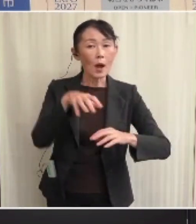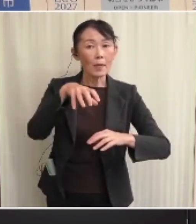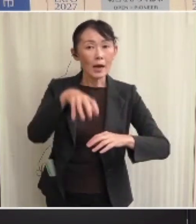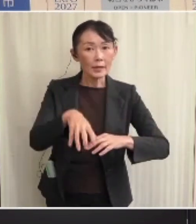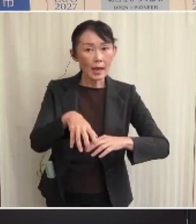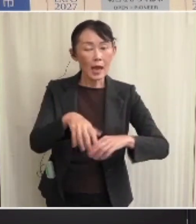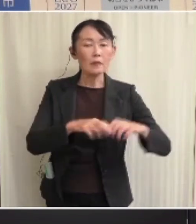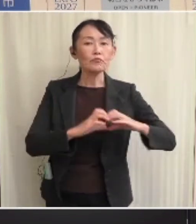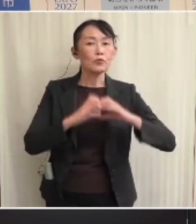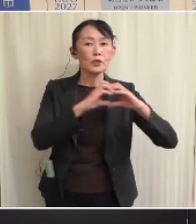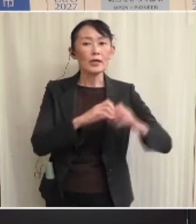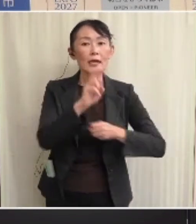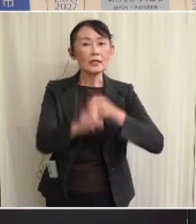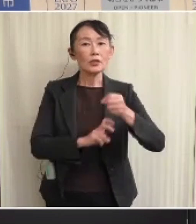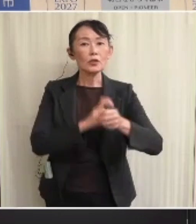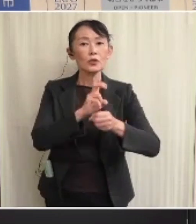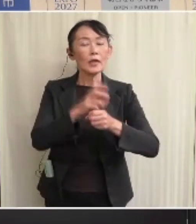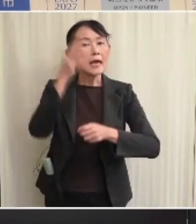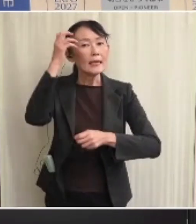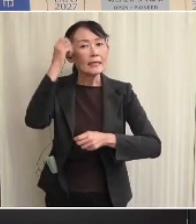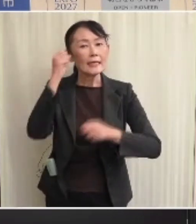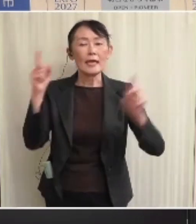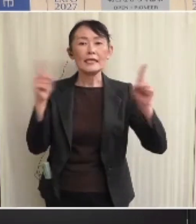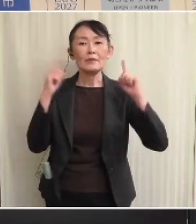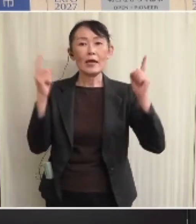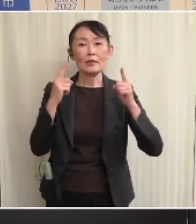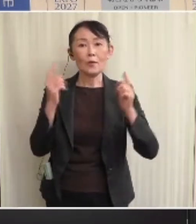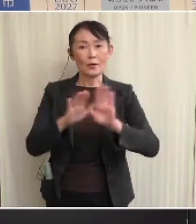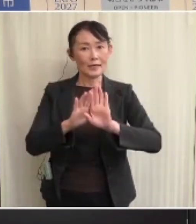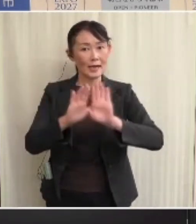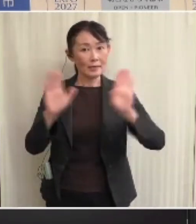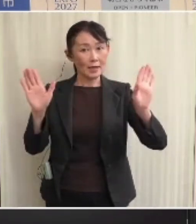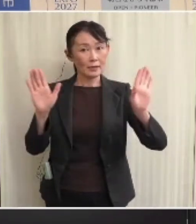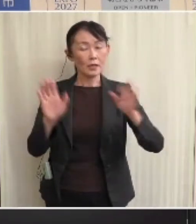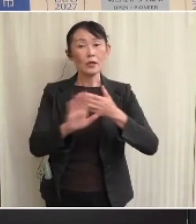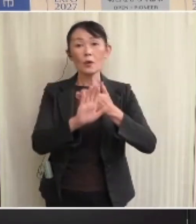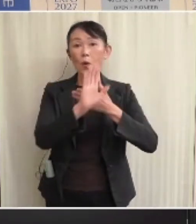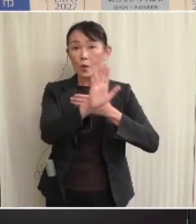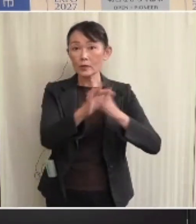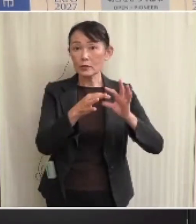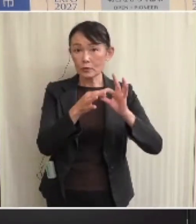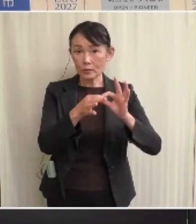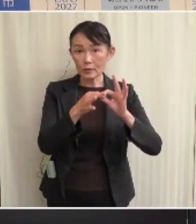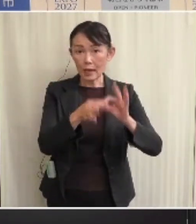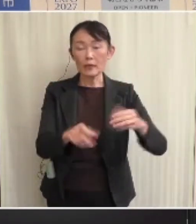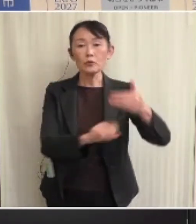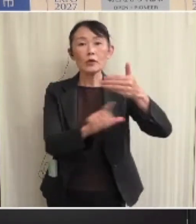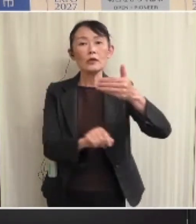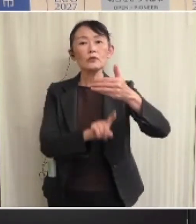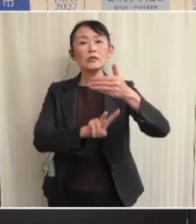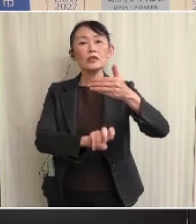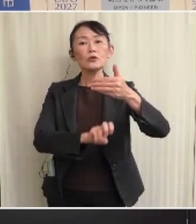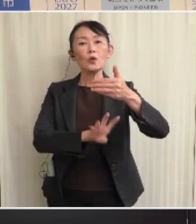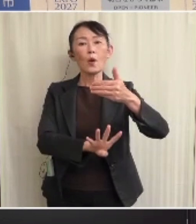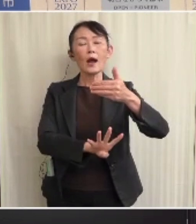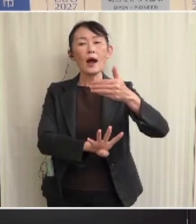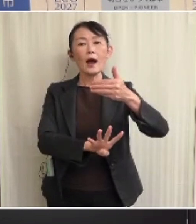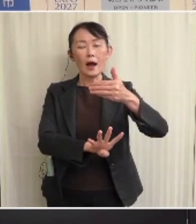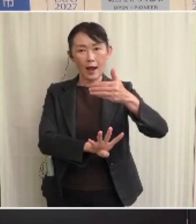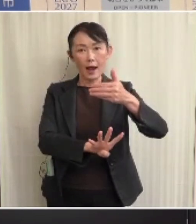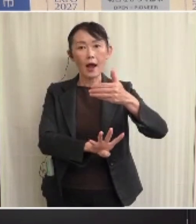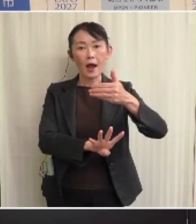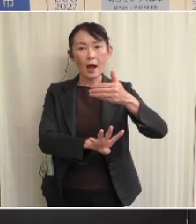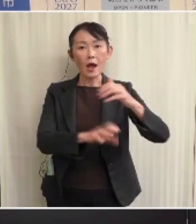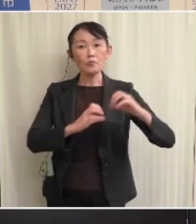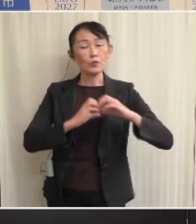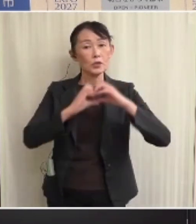催していただきます。で、今後の展開なんですが、まず9月24日の、